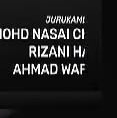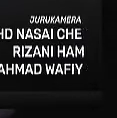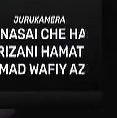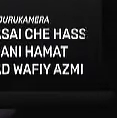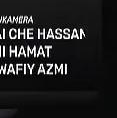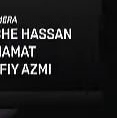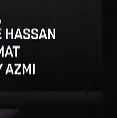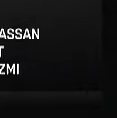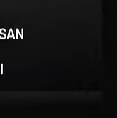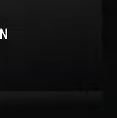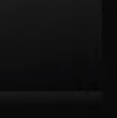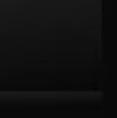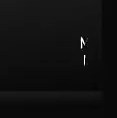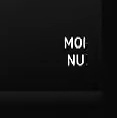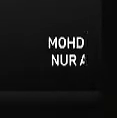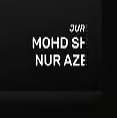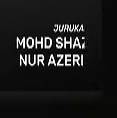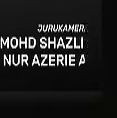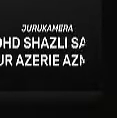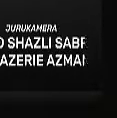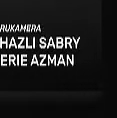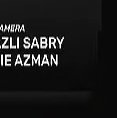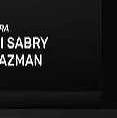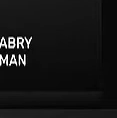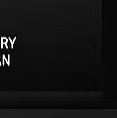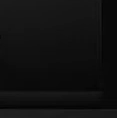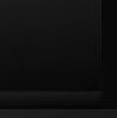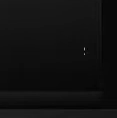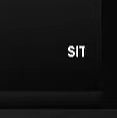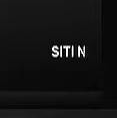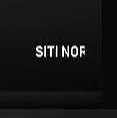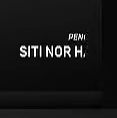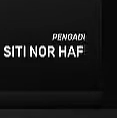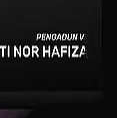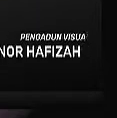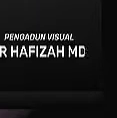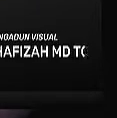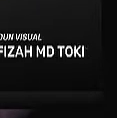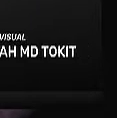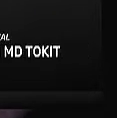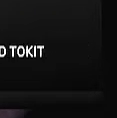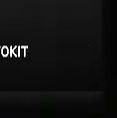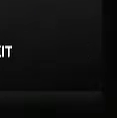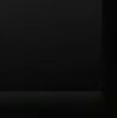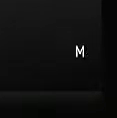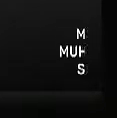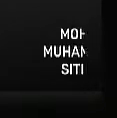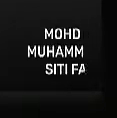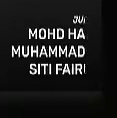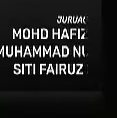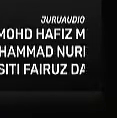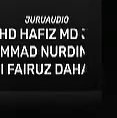akan datang selamat jadi kepada sebagai Jaksa dan untuk itu bagi pihak penerbit camino Del nasional Semua progresif sehingga